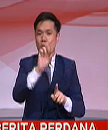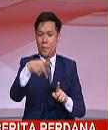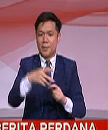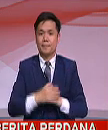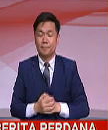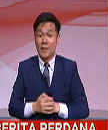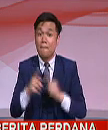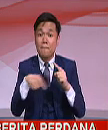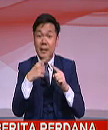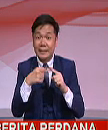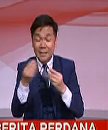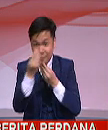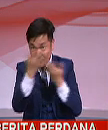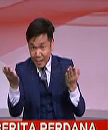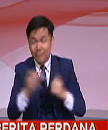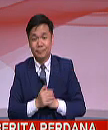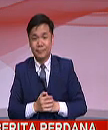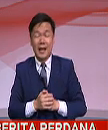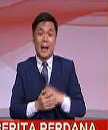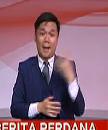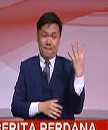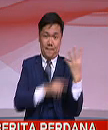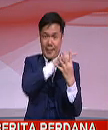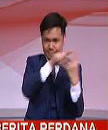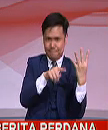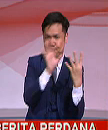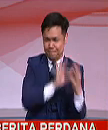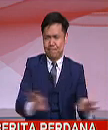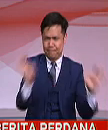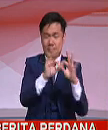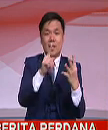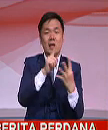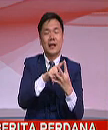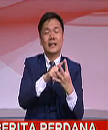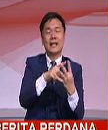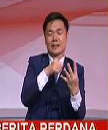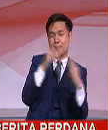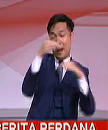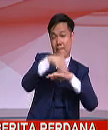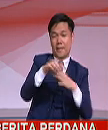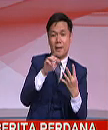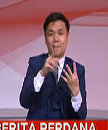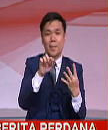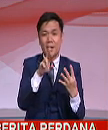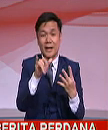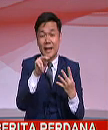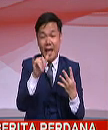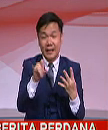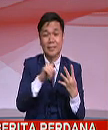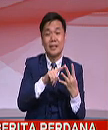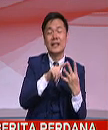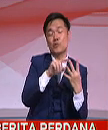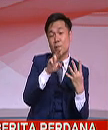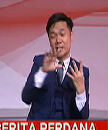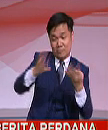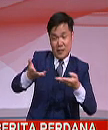Mengulas tentang hari bahagia itu, mereka bakal mengadakan 4 acara penting termasuk malam berinai, majlis pernikahan, resepsi dan